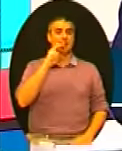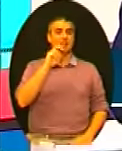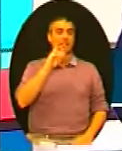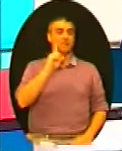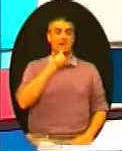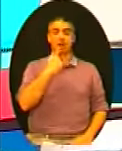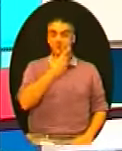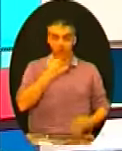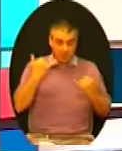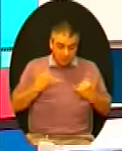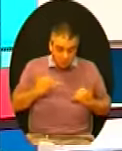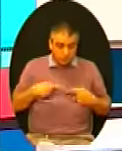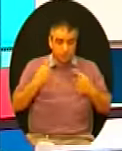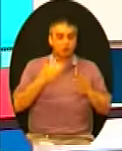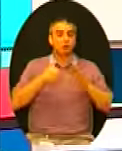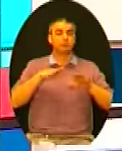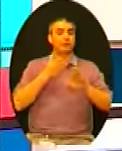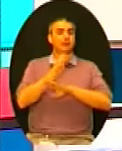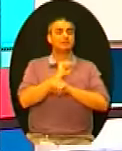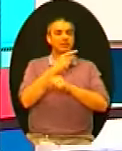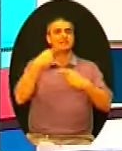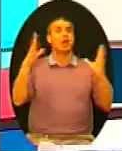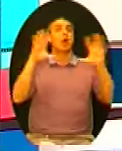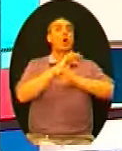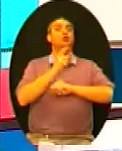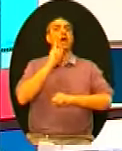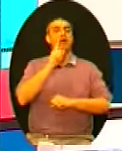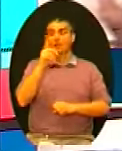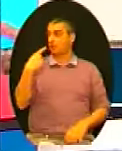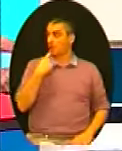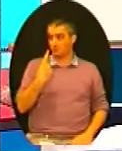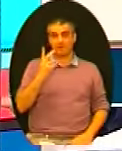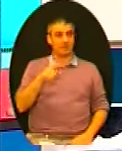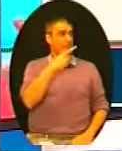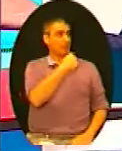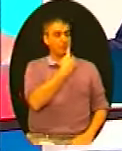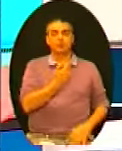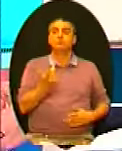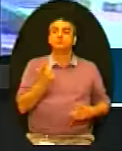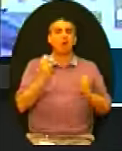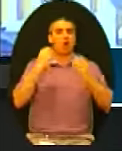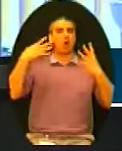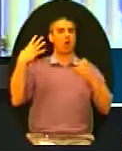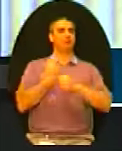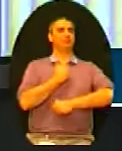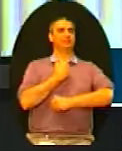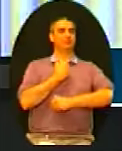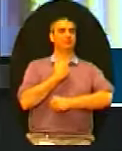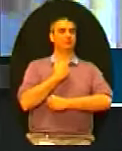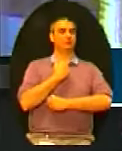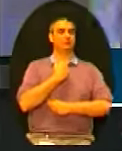שאמר, היום הזה שבו ראש הממשלה נכנס לכלא יהיה חושך, ומה שאתה אומר, ואולי גם את אומרת, זה שבני האור ניצחו בסופו של